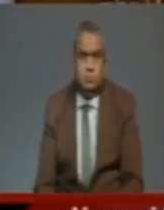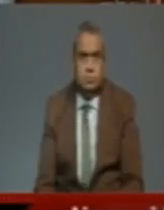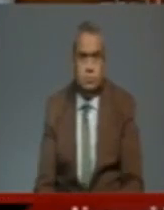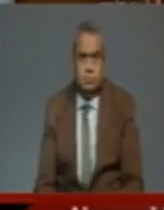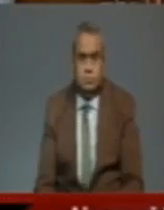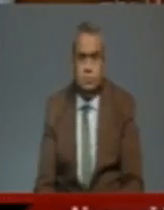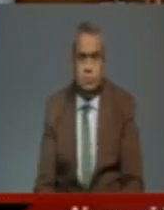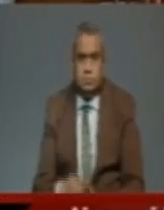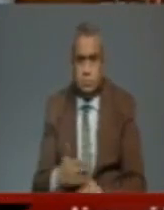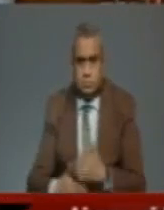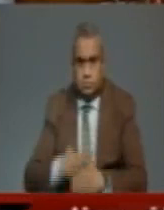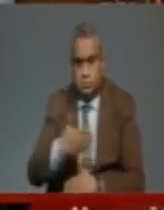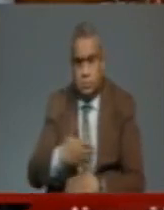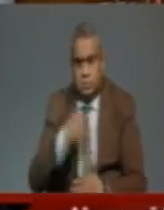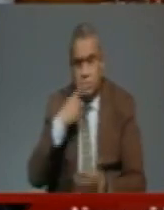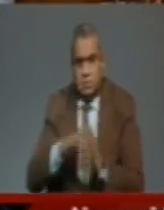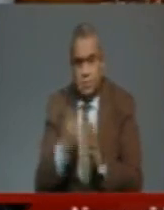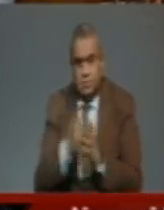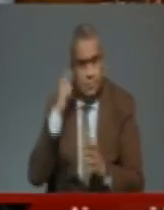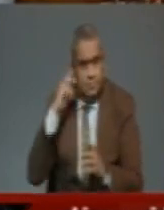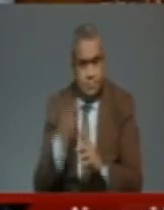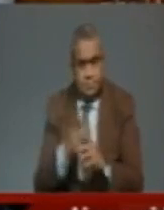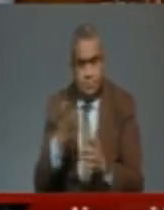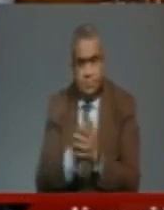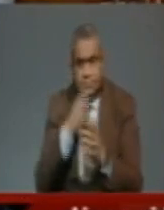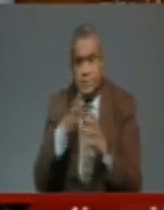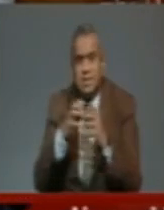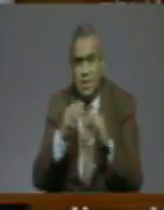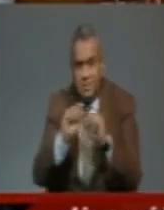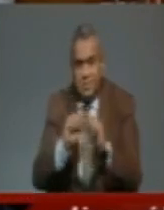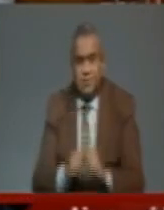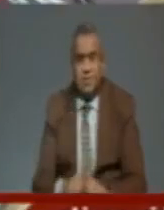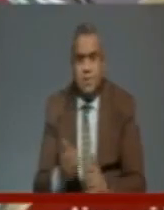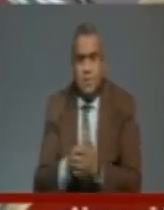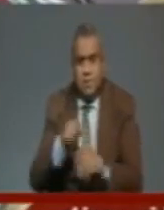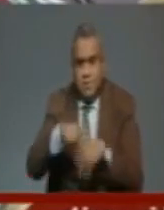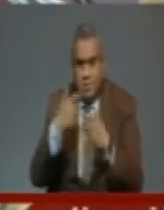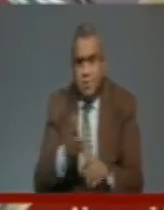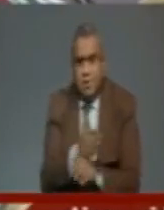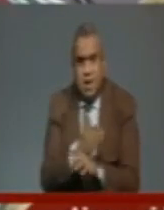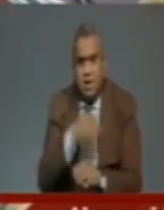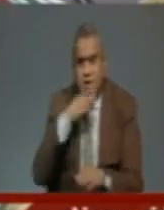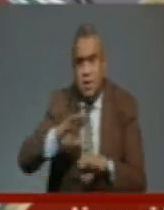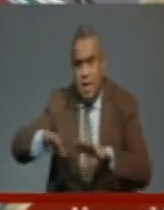بعد كده يا فندم زي ما حضرتك اوجزت كده الحاجز الغربي زي الحاجز الشرقي، كان فينا حاجز